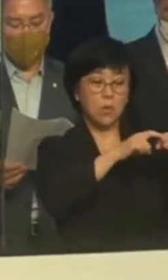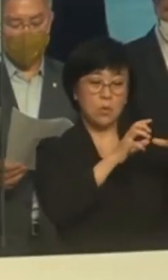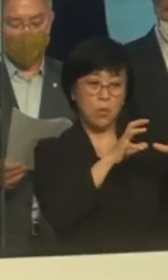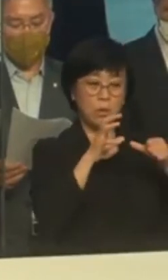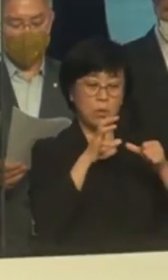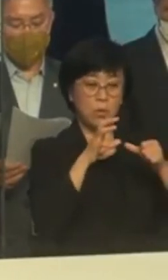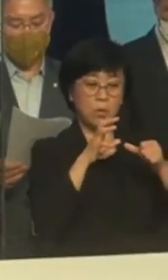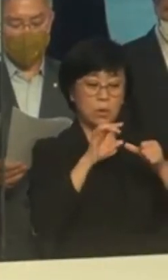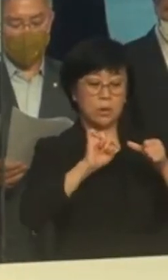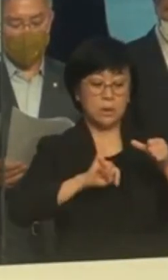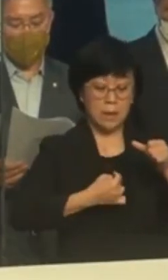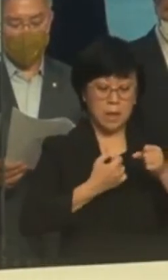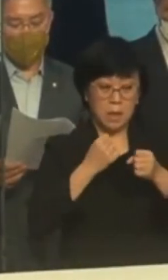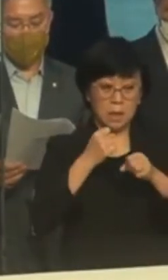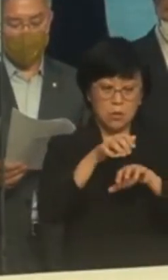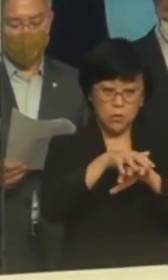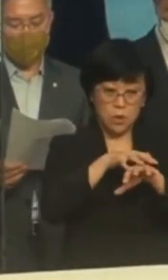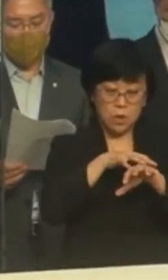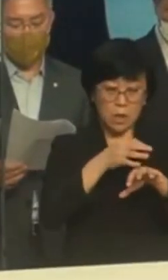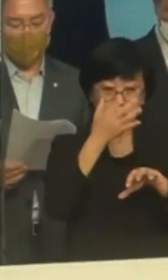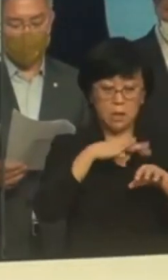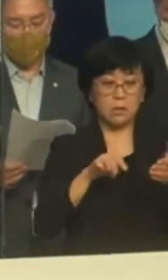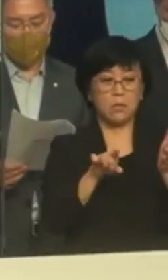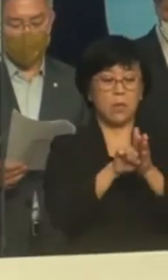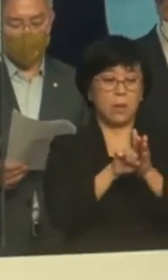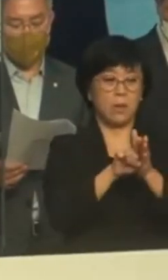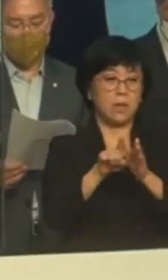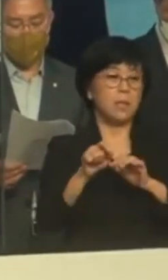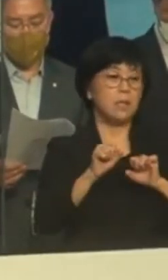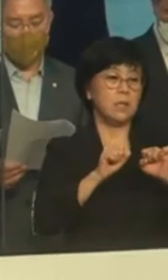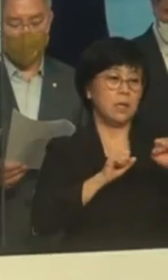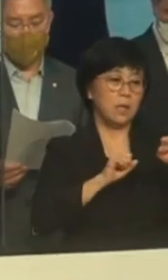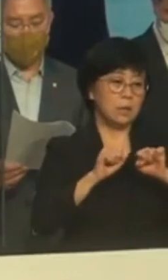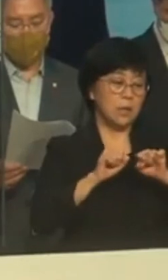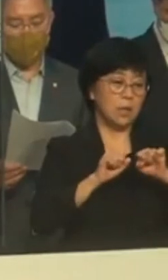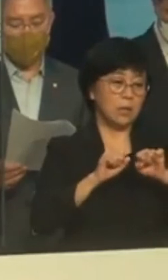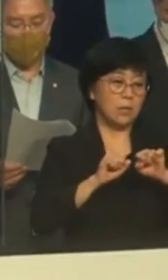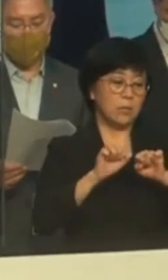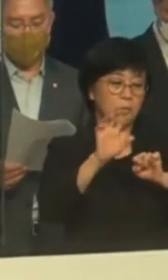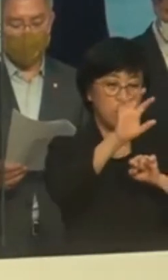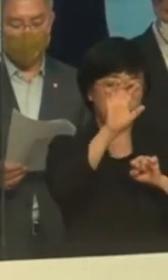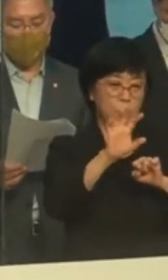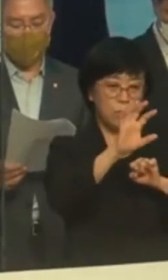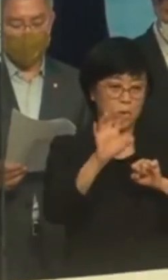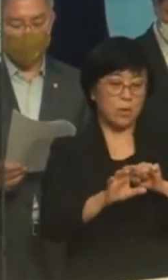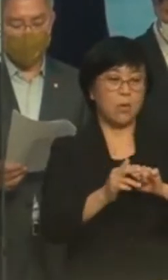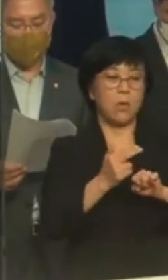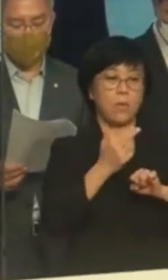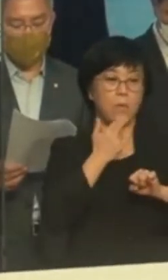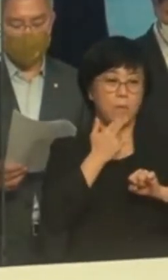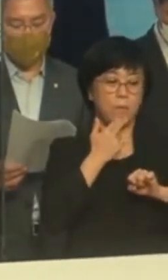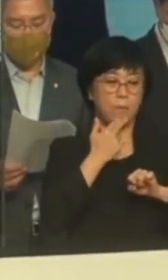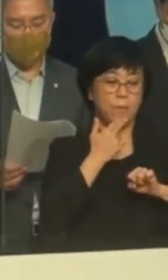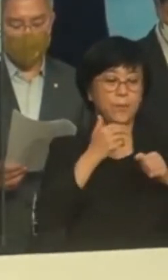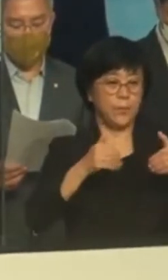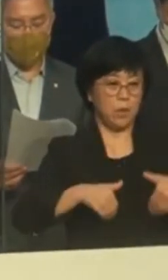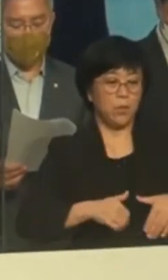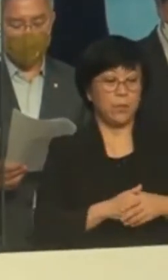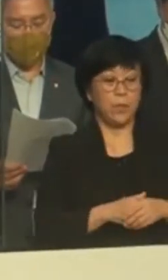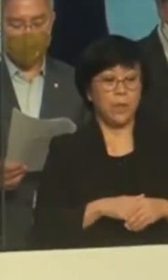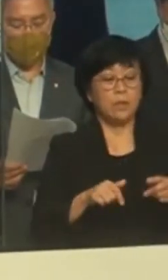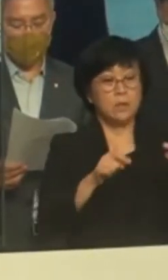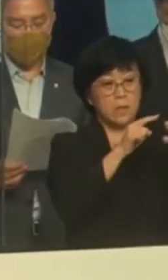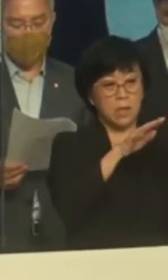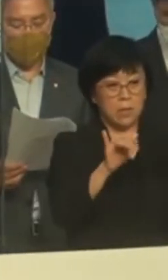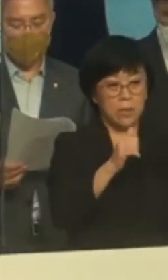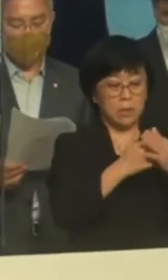목적과 자기 조직의 이익을 위한 검찰권 행사는 더 이상 되풀이 되어서는 안 됩니다. 신계균 의원 등에